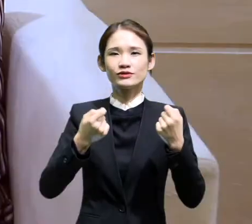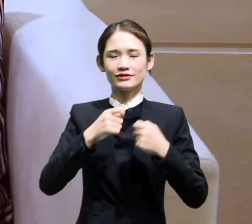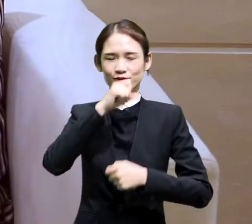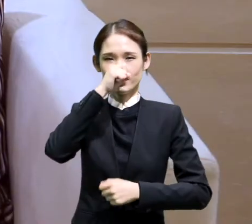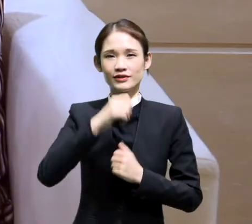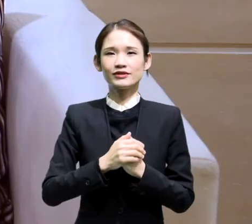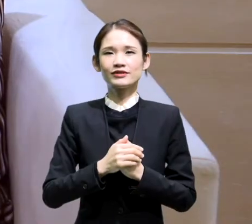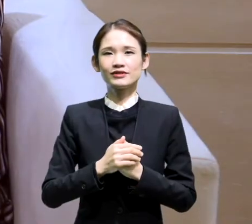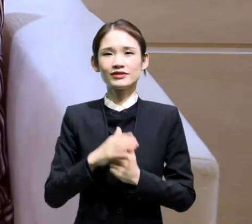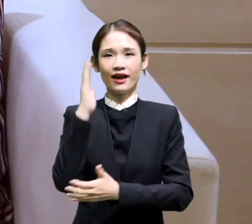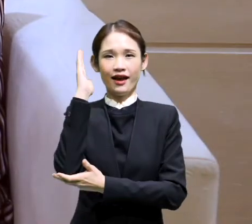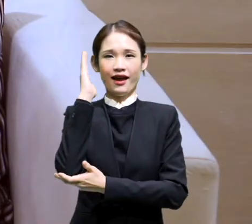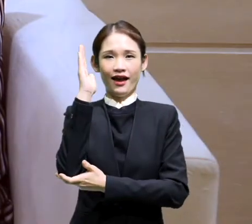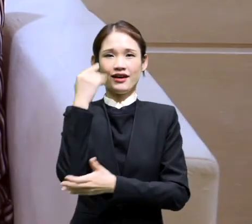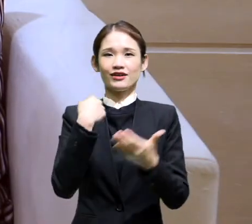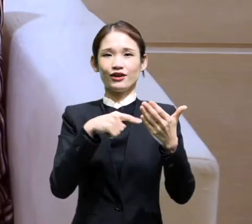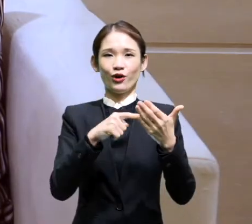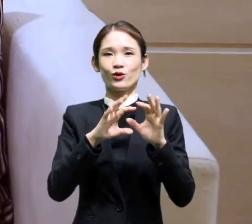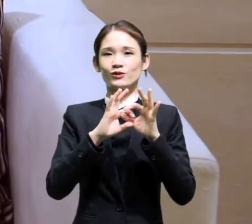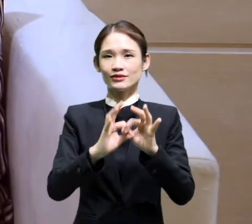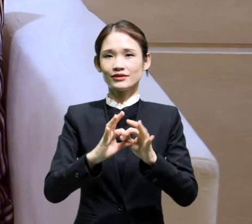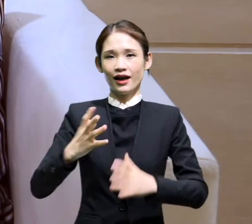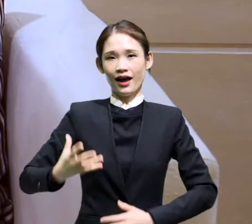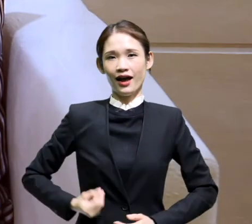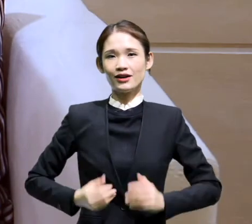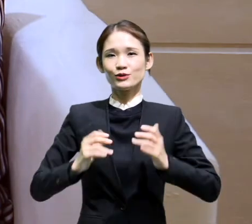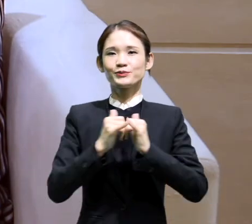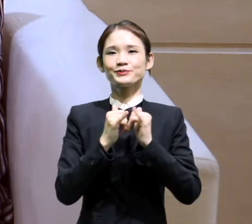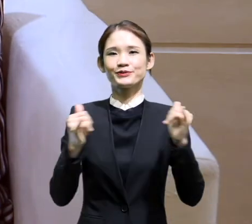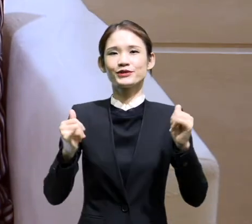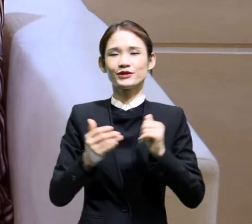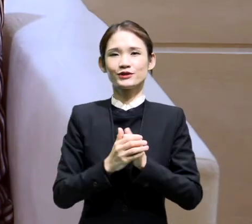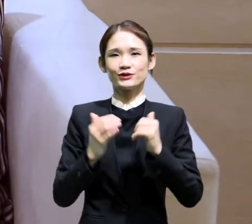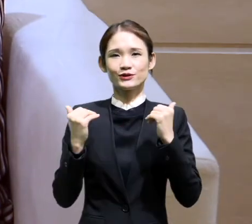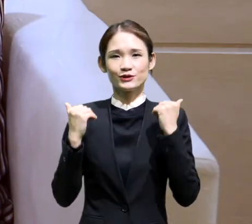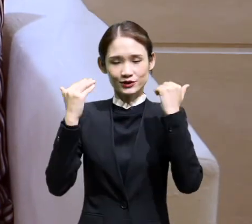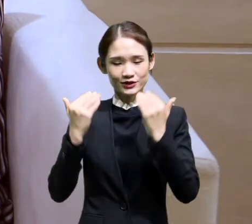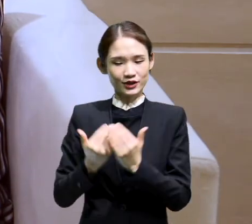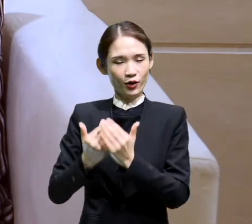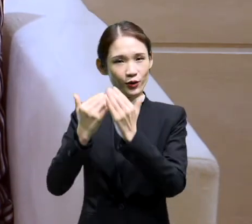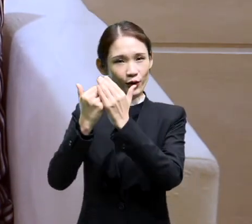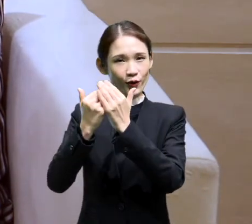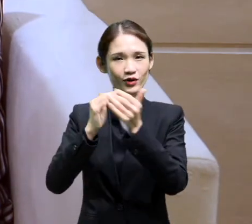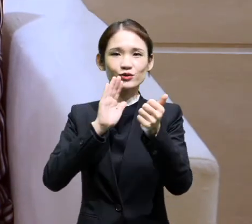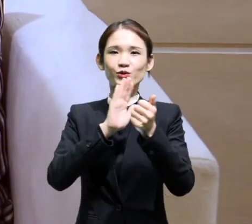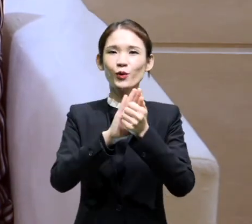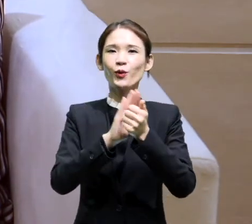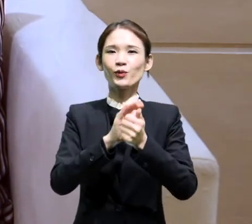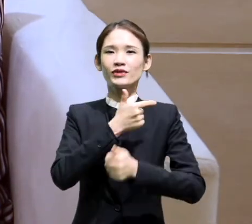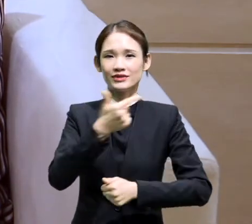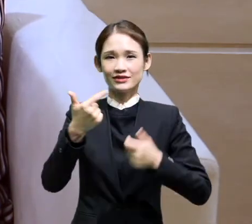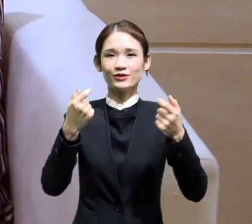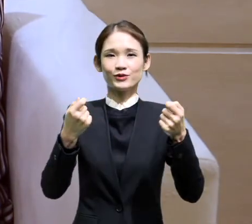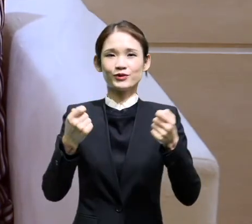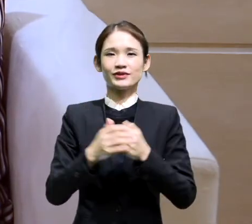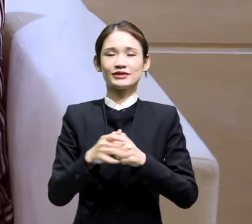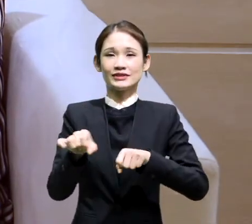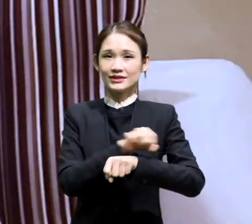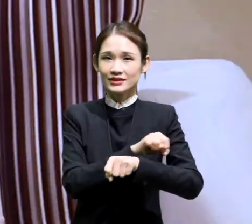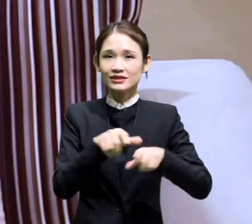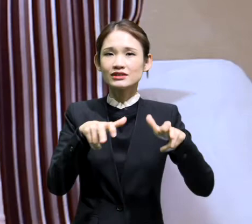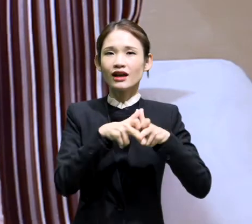좋았고요. 저희 강의를 통해서 캄보디아 분들의 성장에도 되게 많은 도움이 된 것 같고